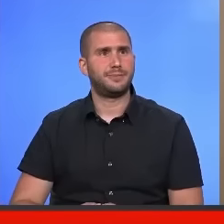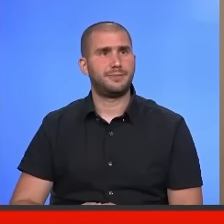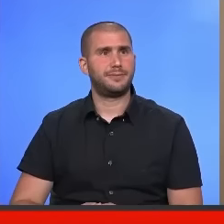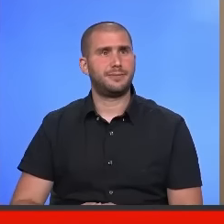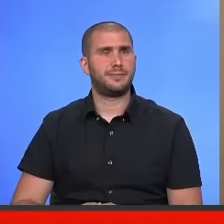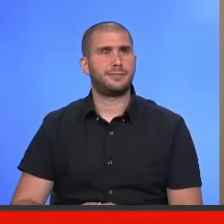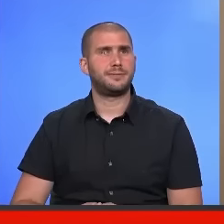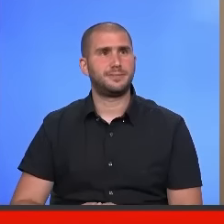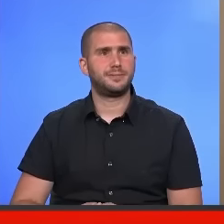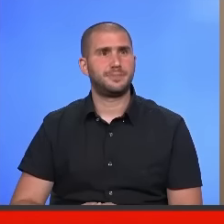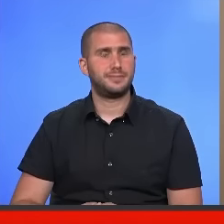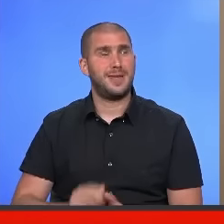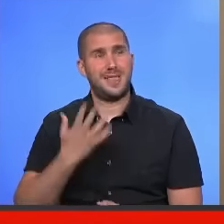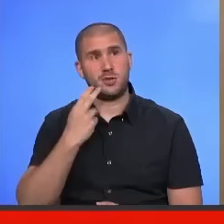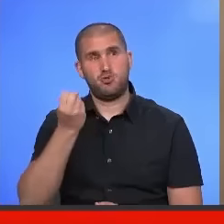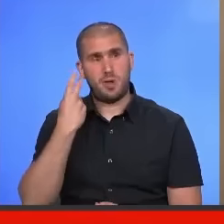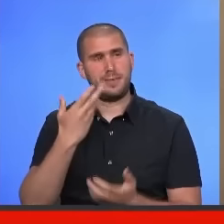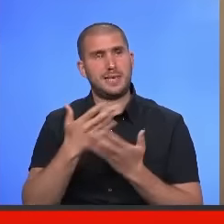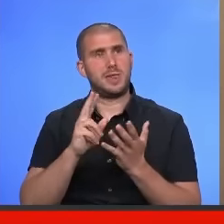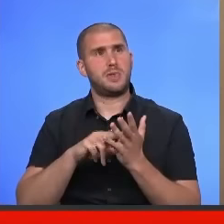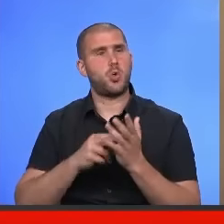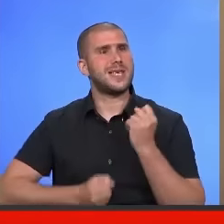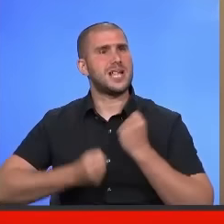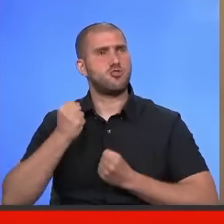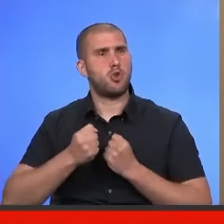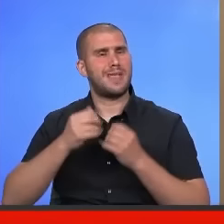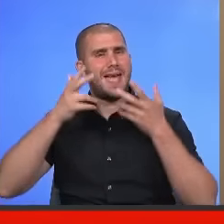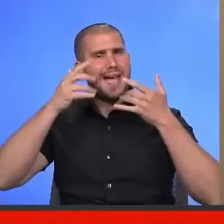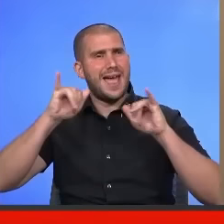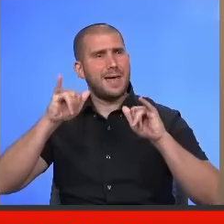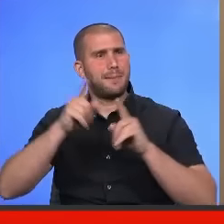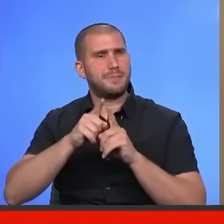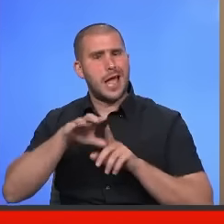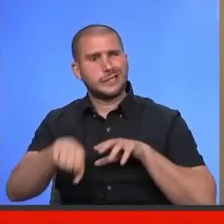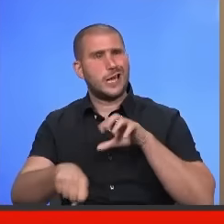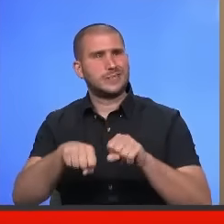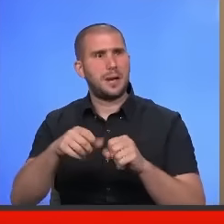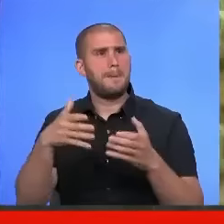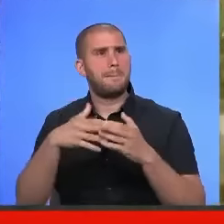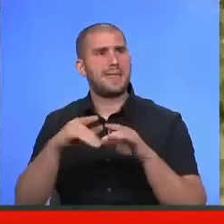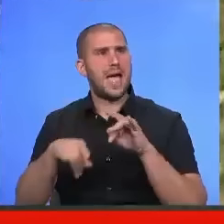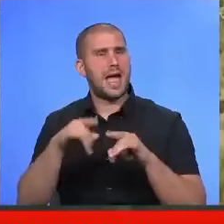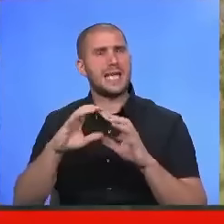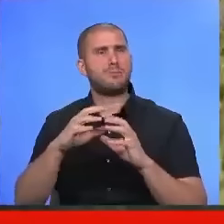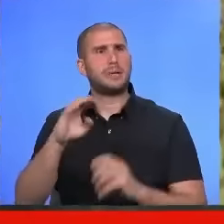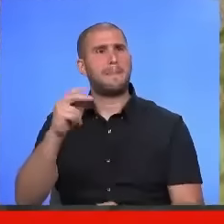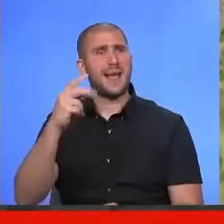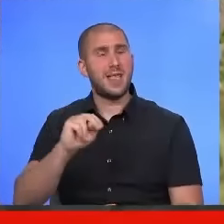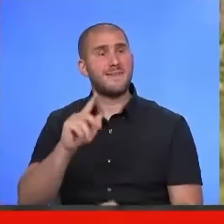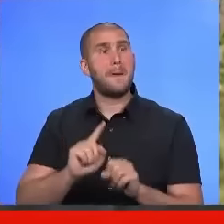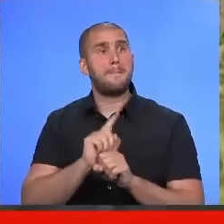תחתית רק לפני שבועיים נכספנו לתמונות הקשות של איילים שנטרפו בפינת החי בקיבוץ מגן אבל